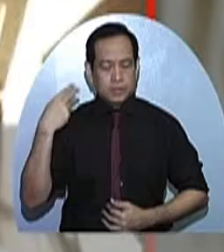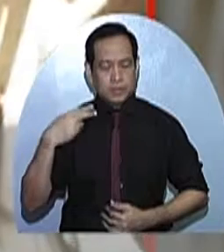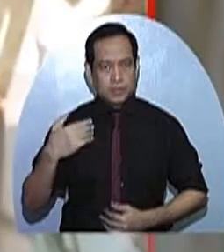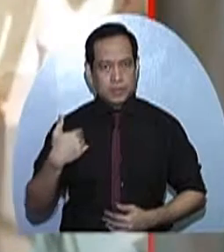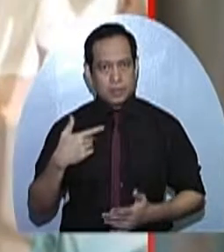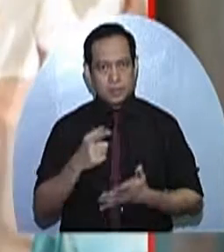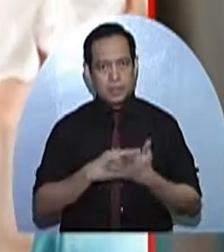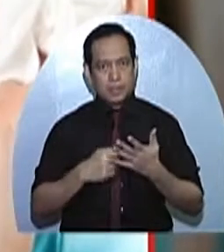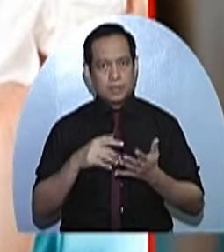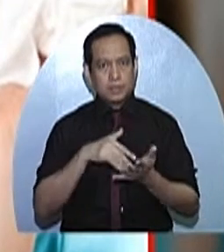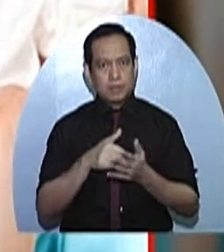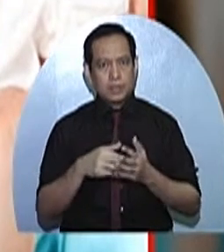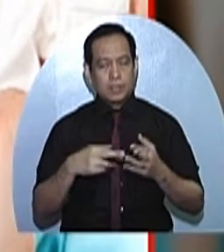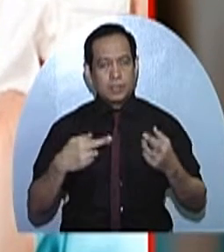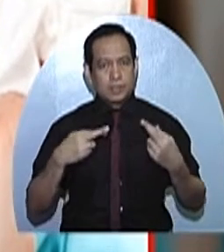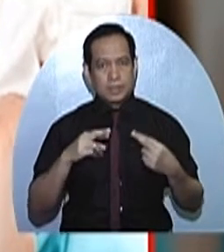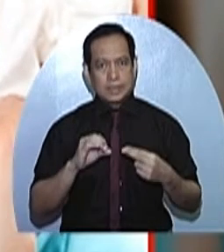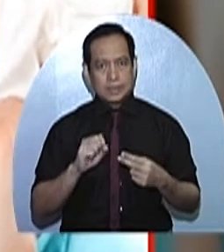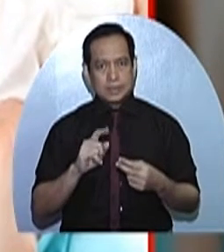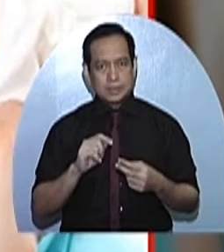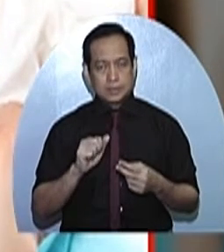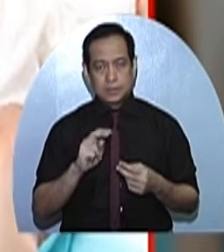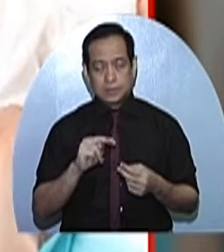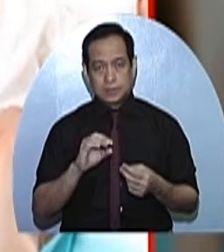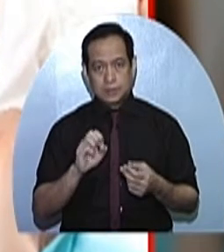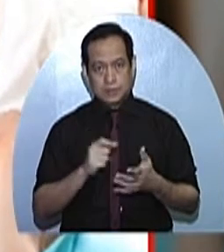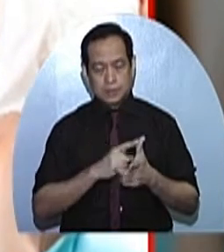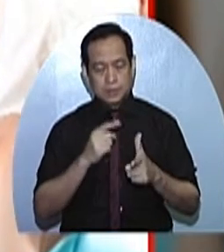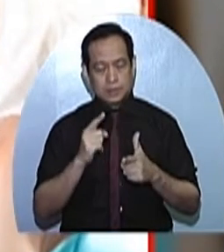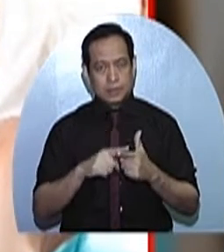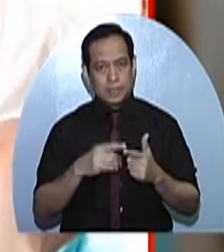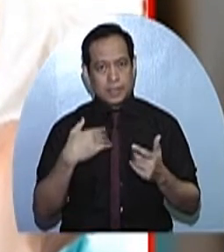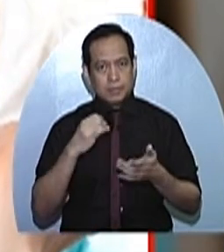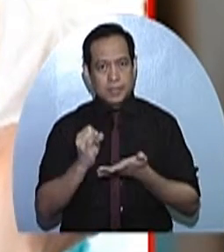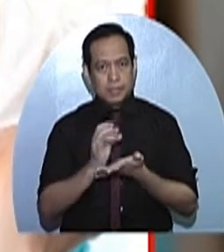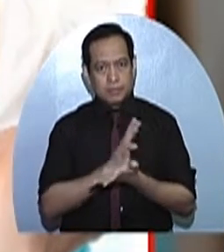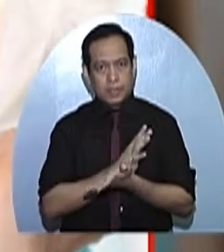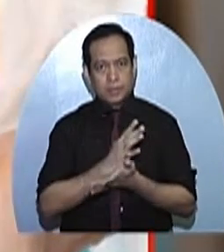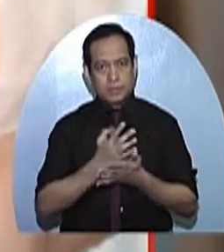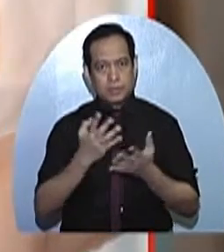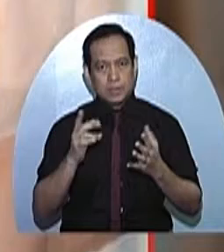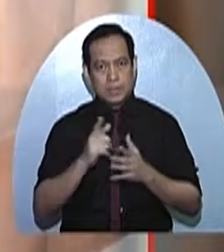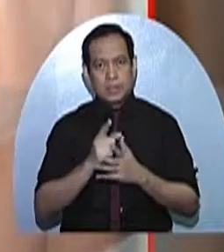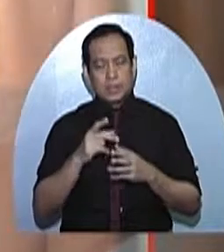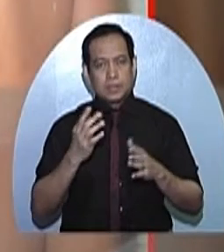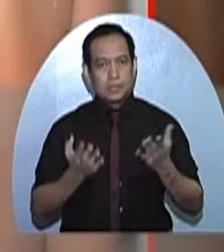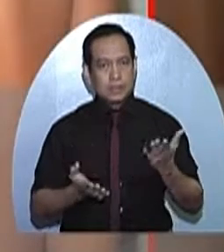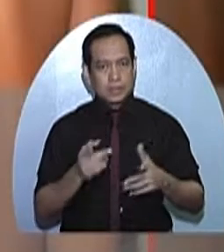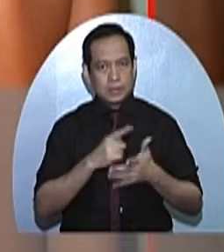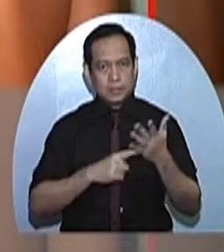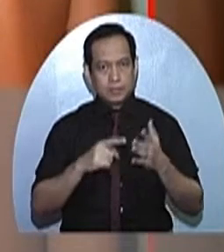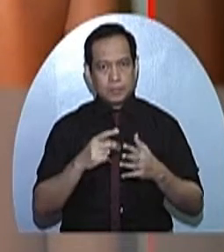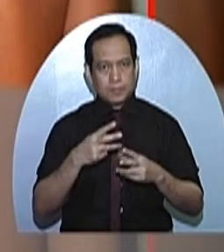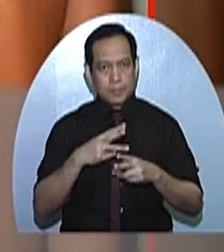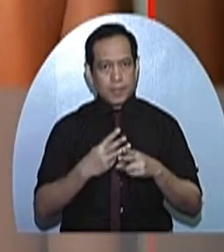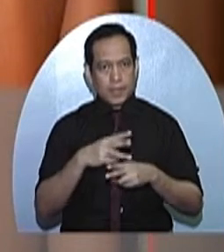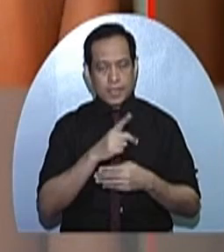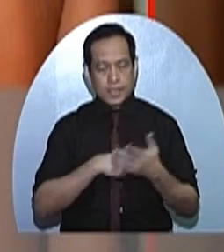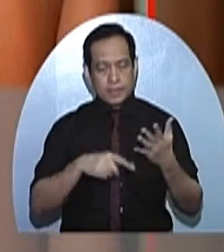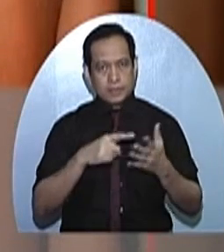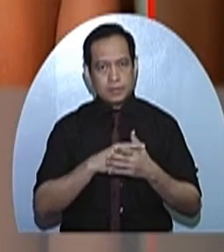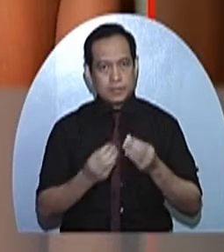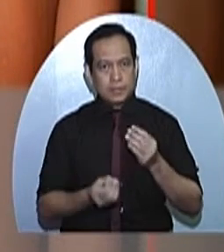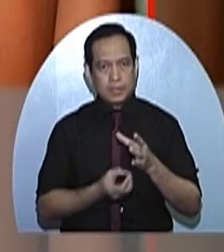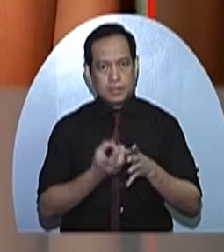history, mahinang resistensya o mayroong infection at timbang. Maaaring tumubo ang bukol na